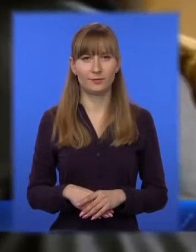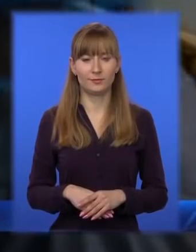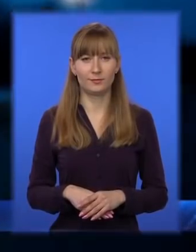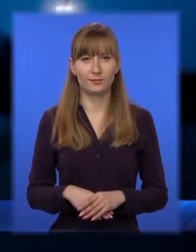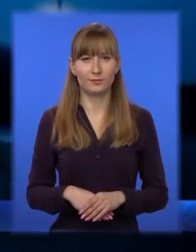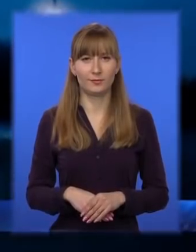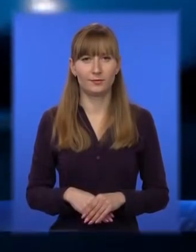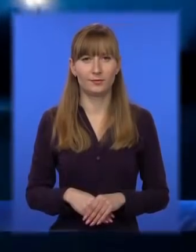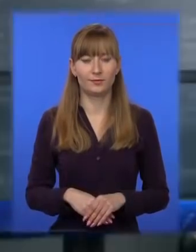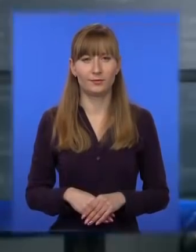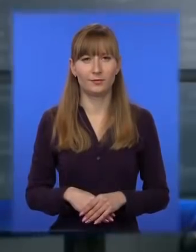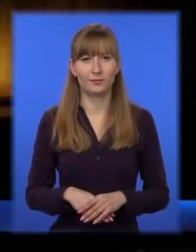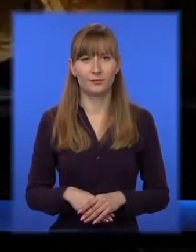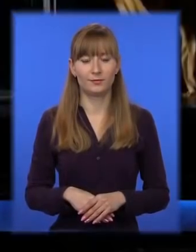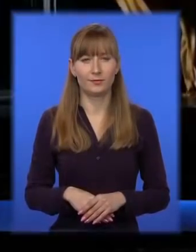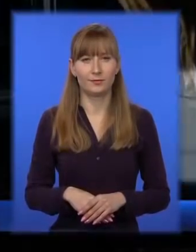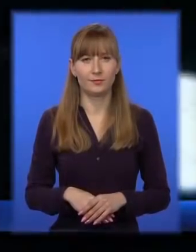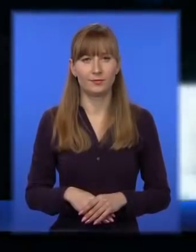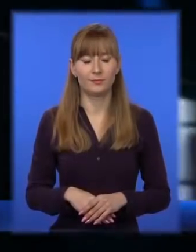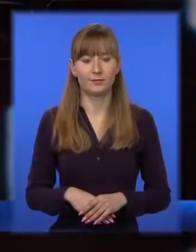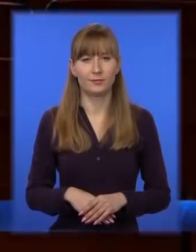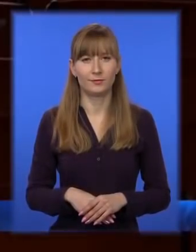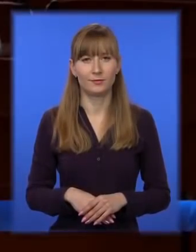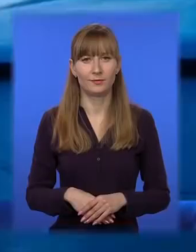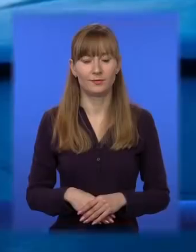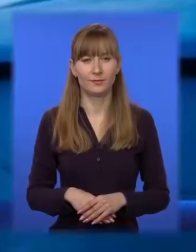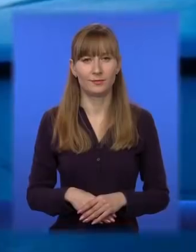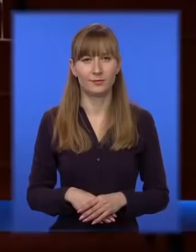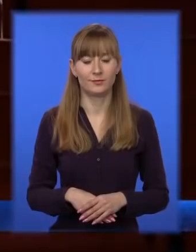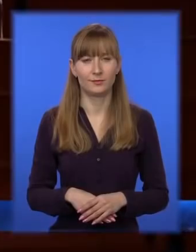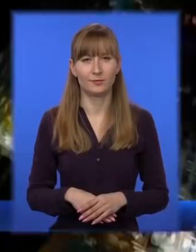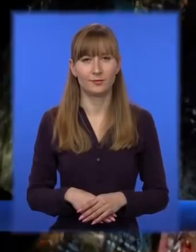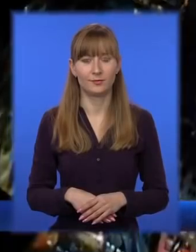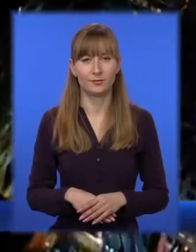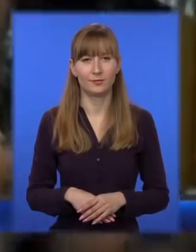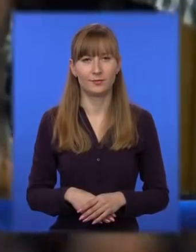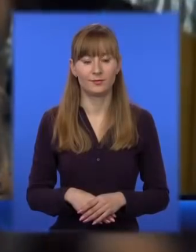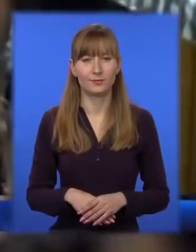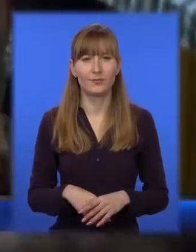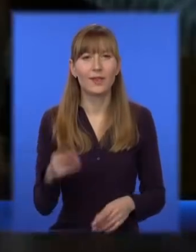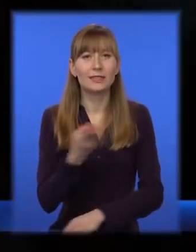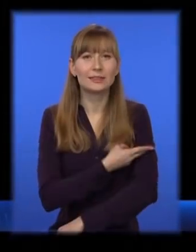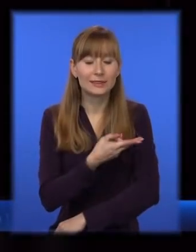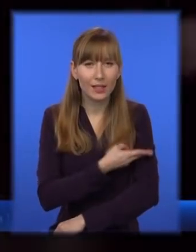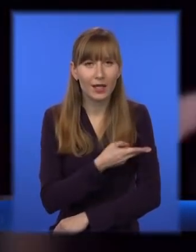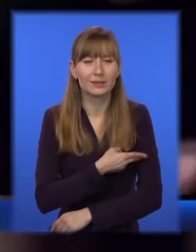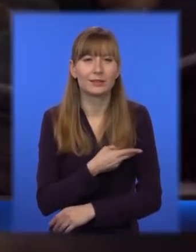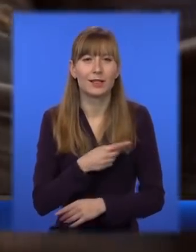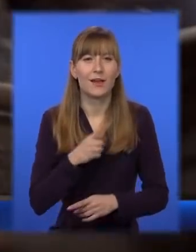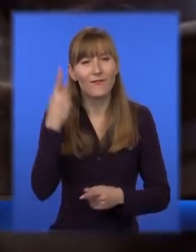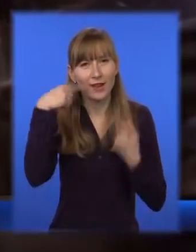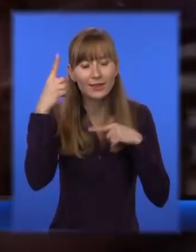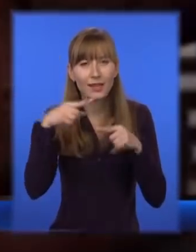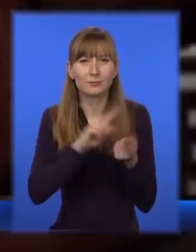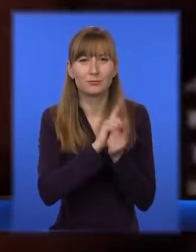очень счастливый Новый год. Обещание номер два – испытать восторг. Вы в восторге? Есть. казка, яка перевернула весь